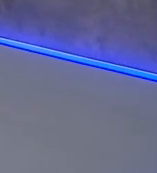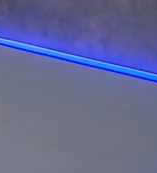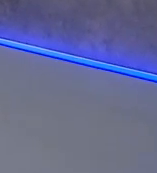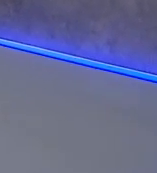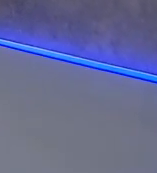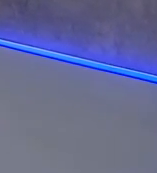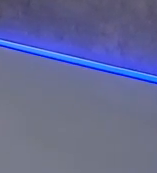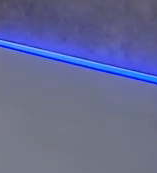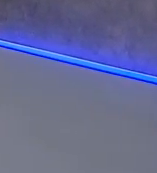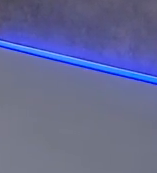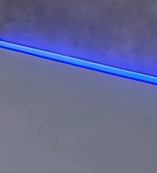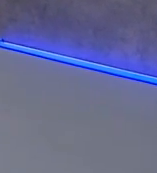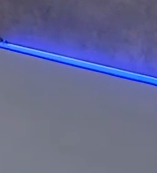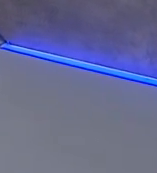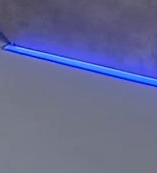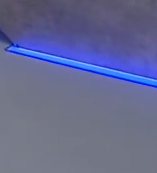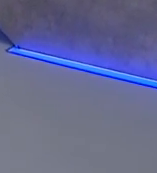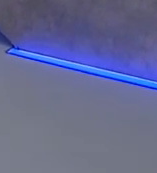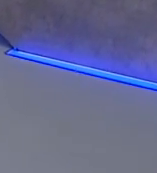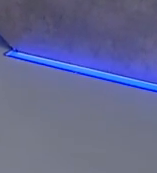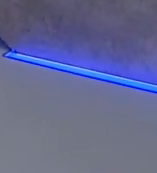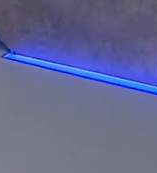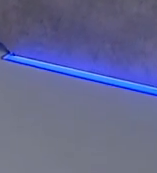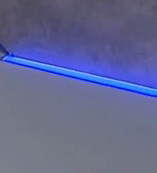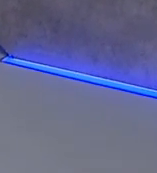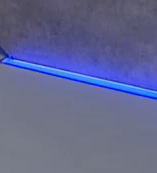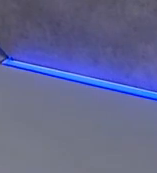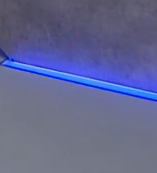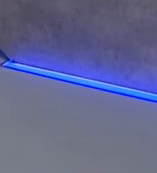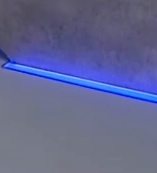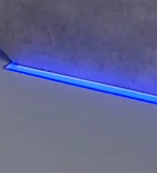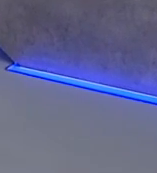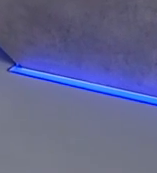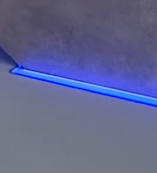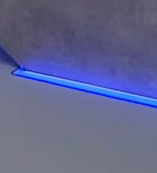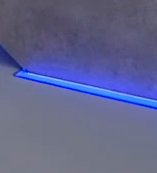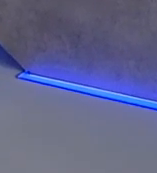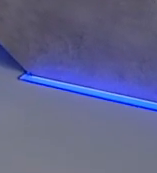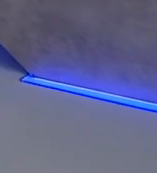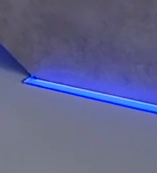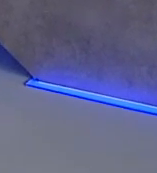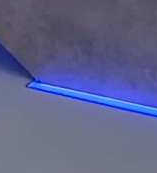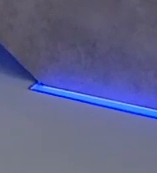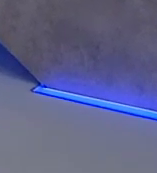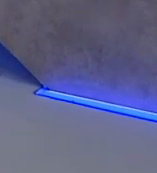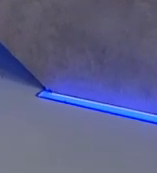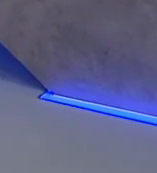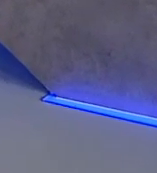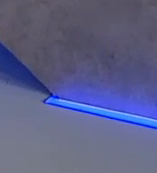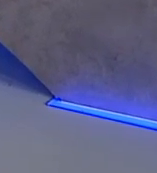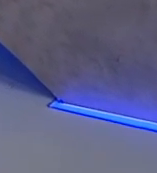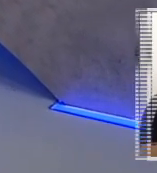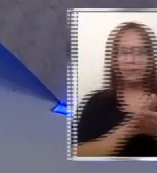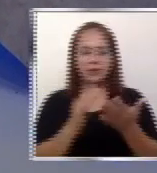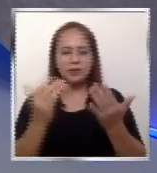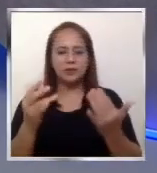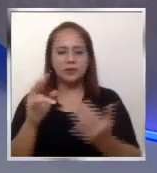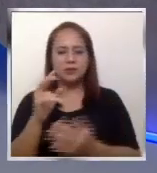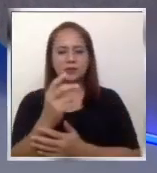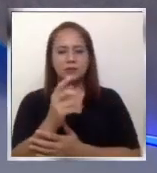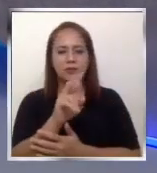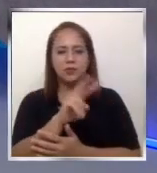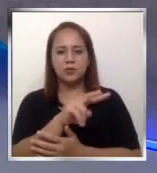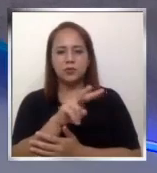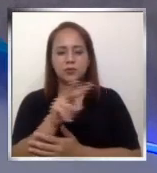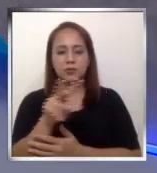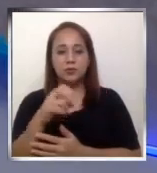Nilimitahan muna ang operasyon ng Novaliches District Hospital para mag-disinfect doon. Umabot na sa 22 ang staff ng